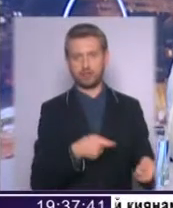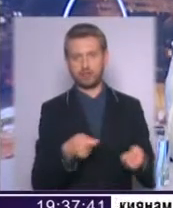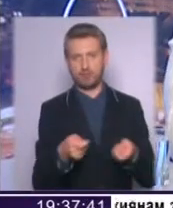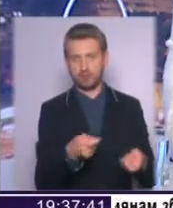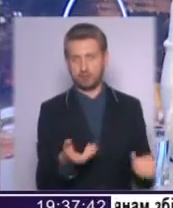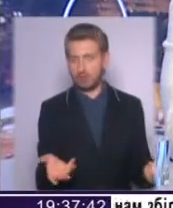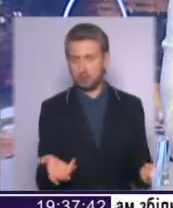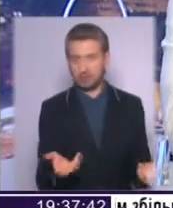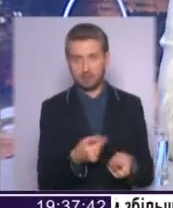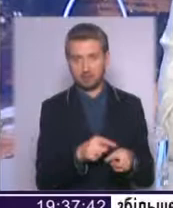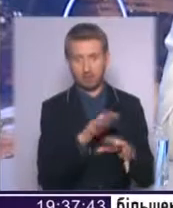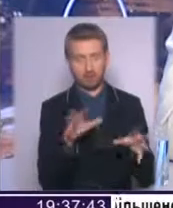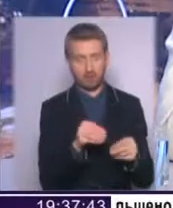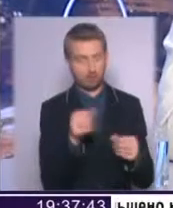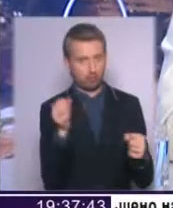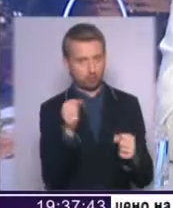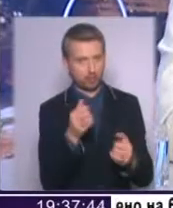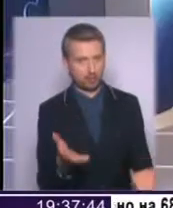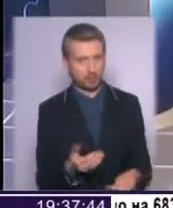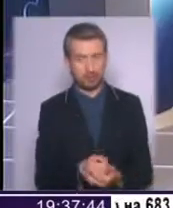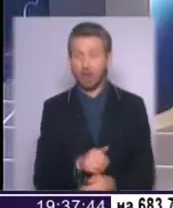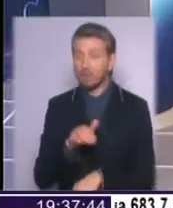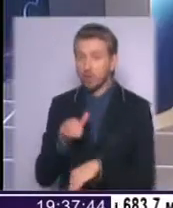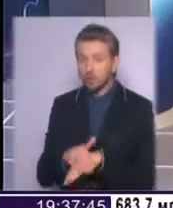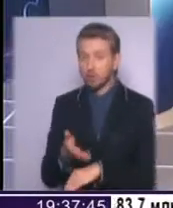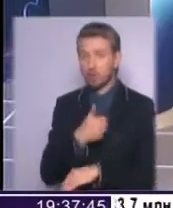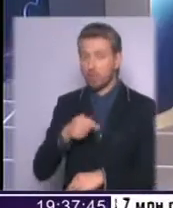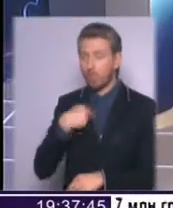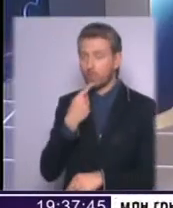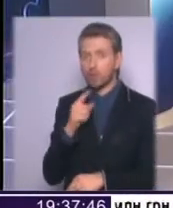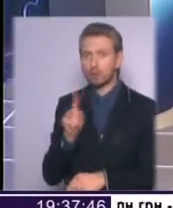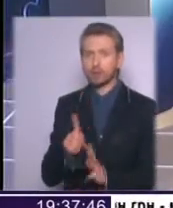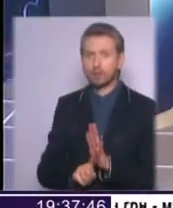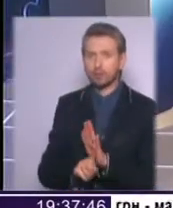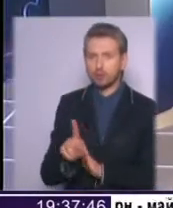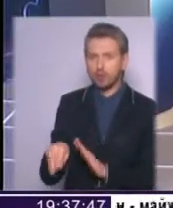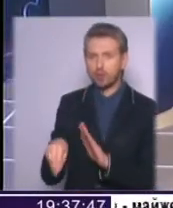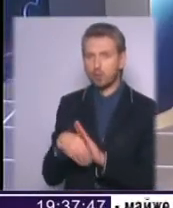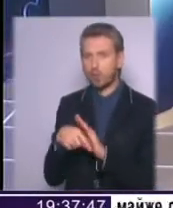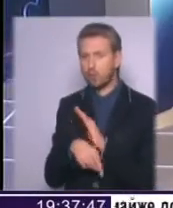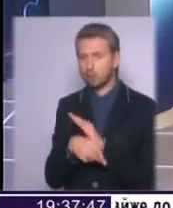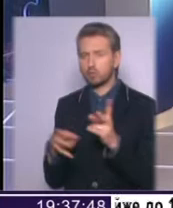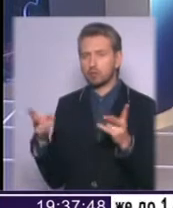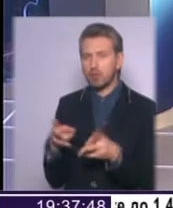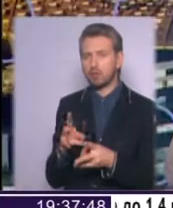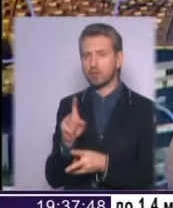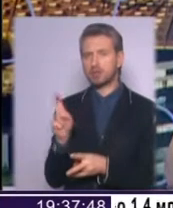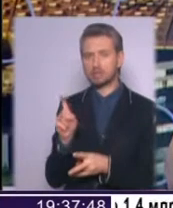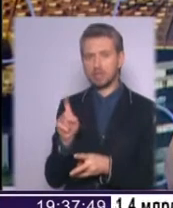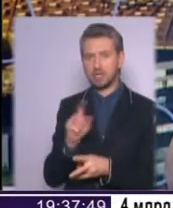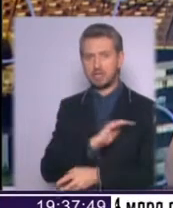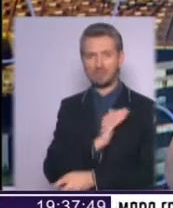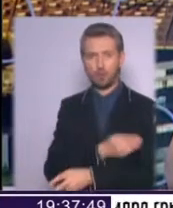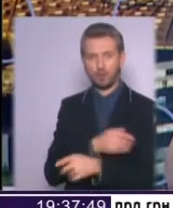нонсенс. Ну, то фактично якраз ми і говоримо про те, що розпочинати корупцію потрібно якраз із силових структур,